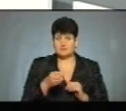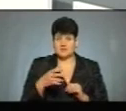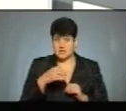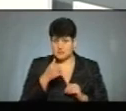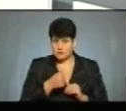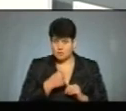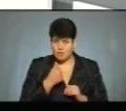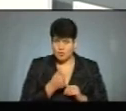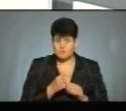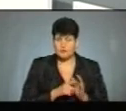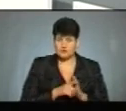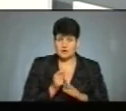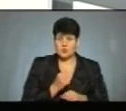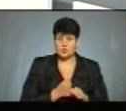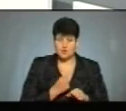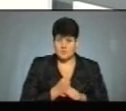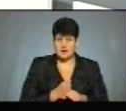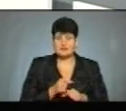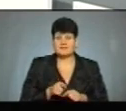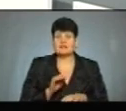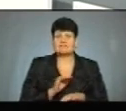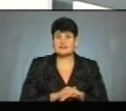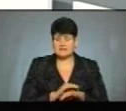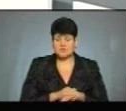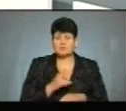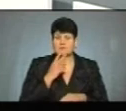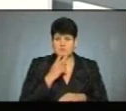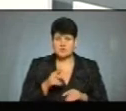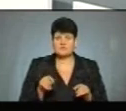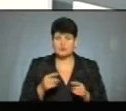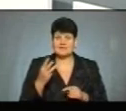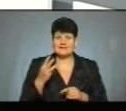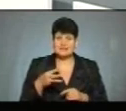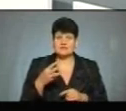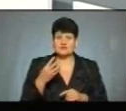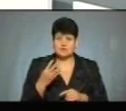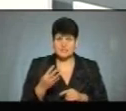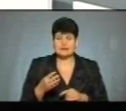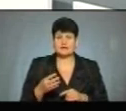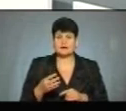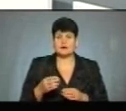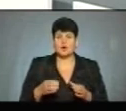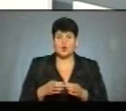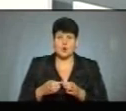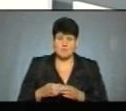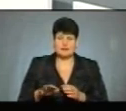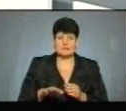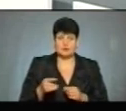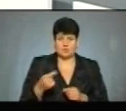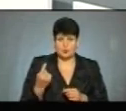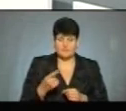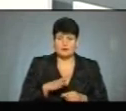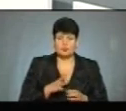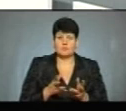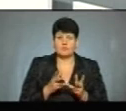році ми починали розробляти, він фактично і передбачав створення 34 громад на території всієї області. Тобто вони були